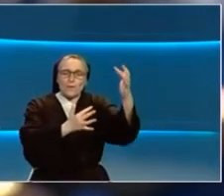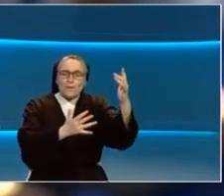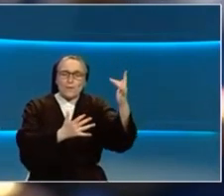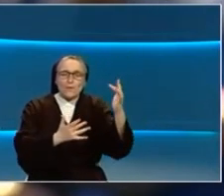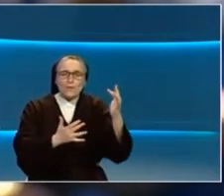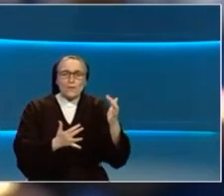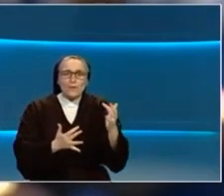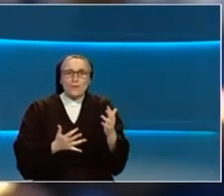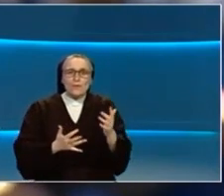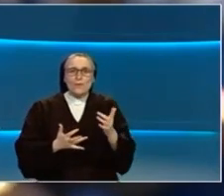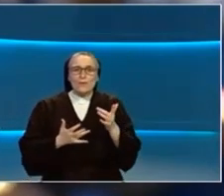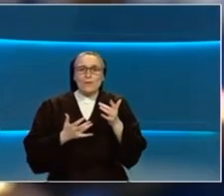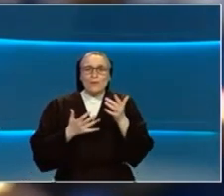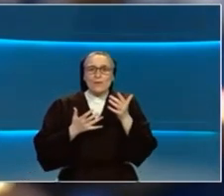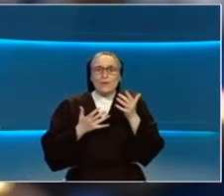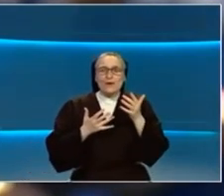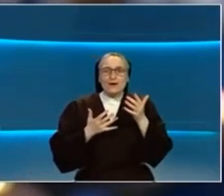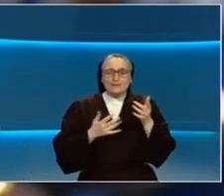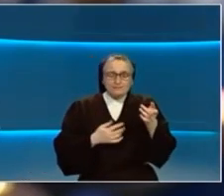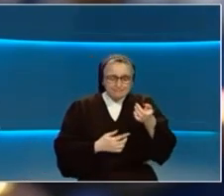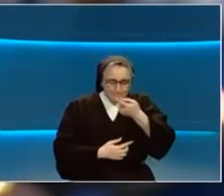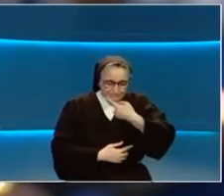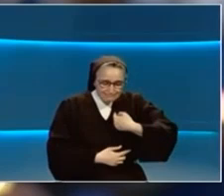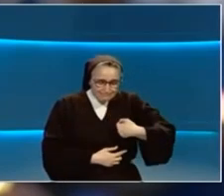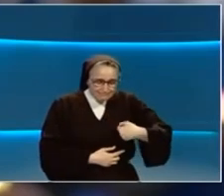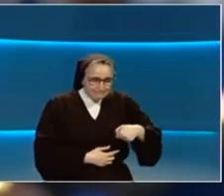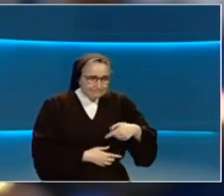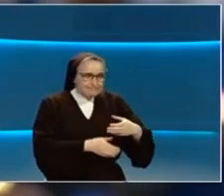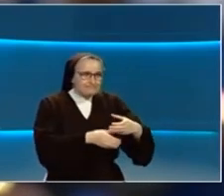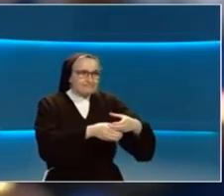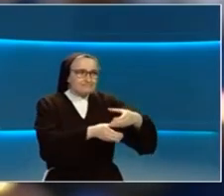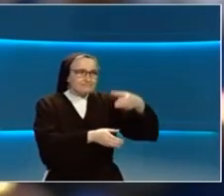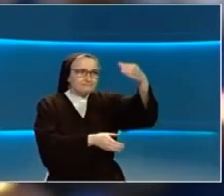Sed iam columne huius preconia